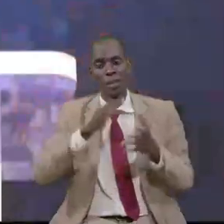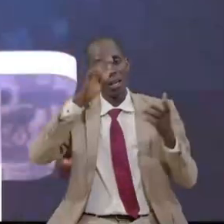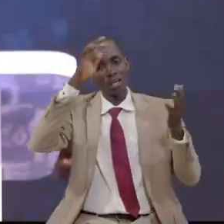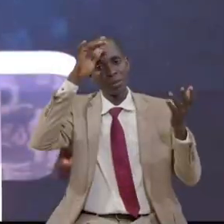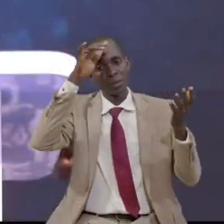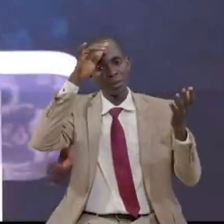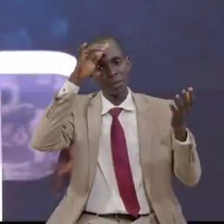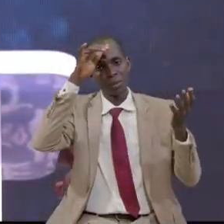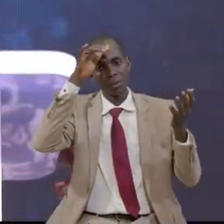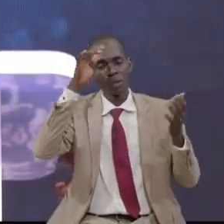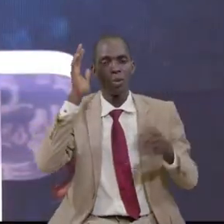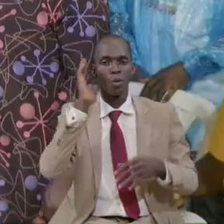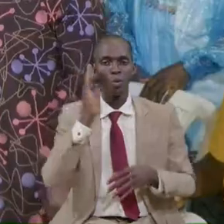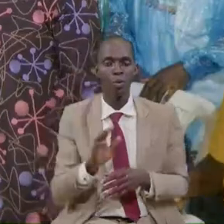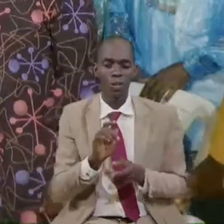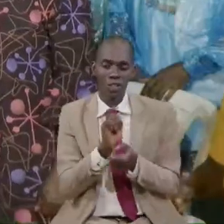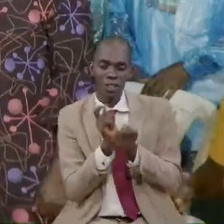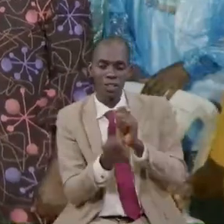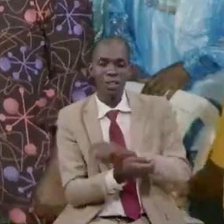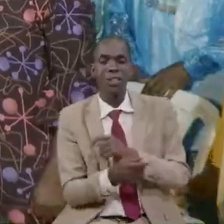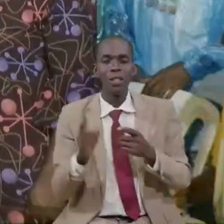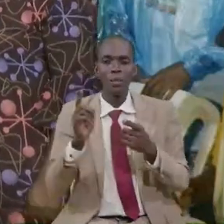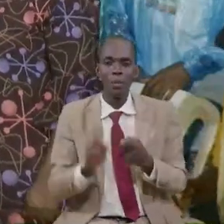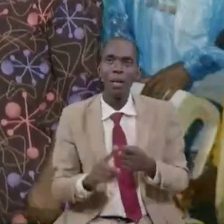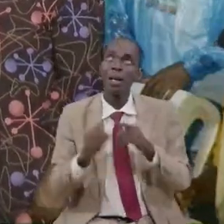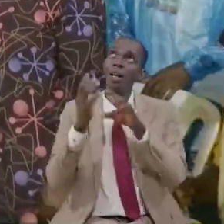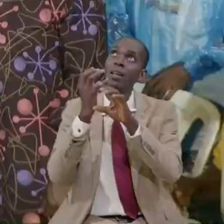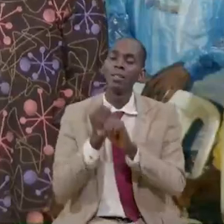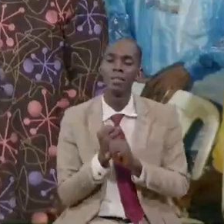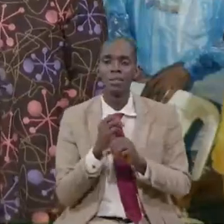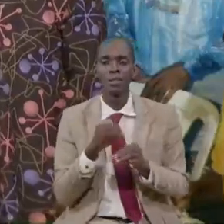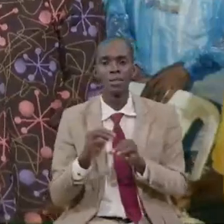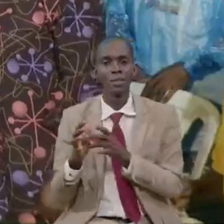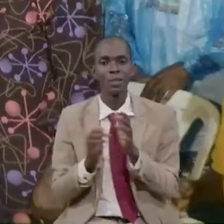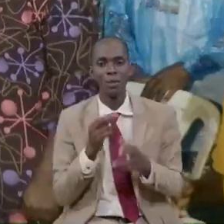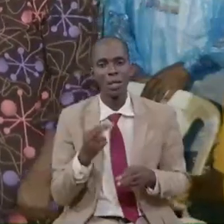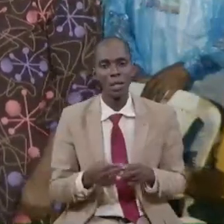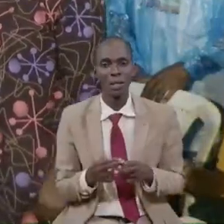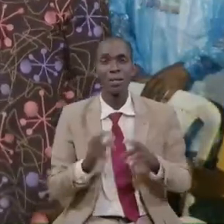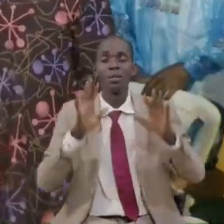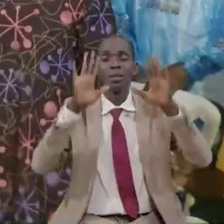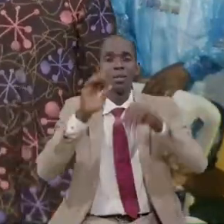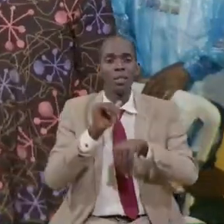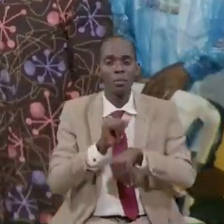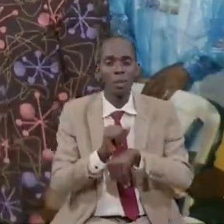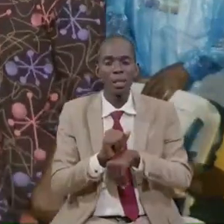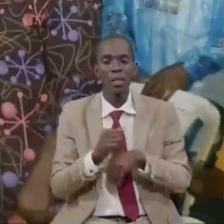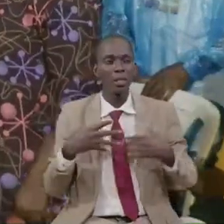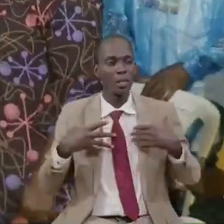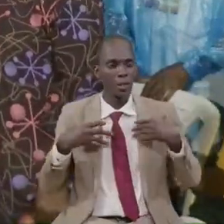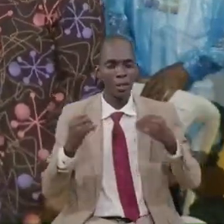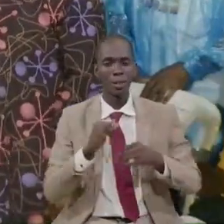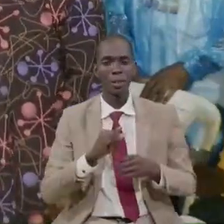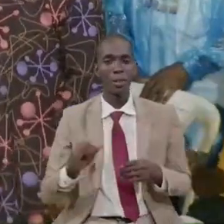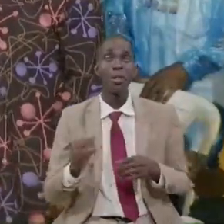L'attente. Votre attente va se transformer en réalisation, accomplissement, miracle,